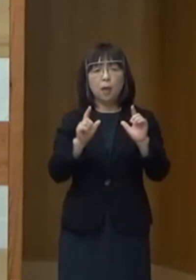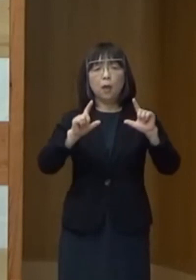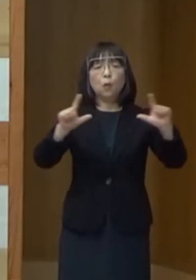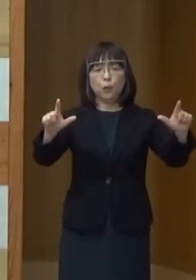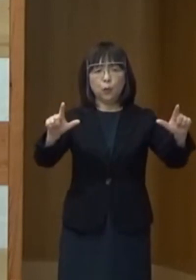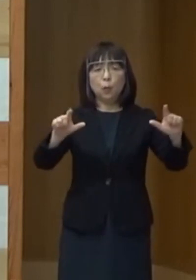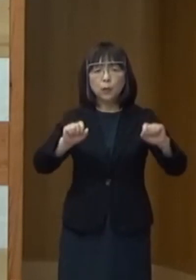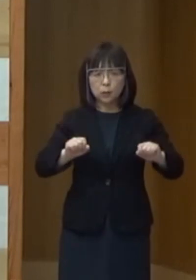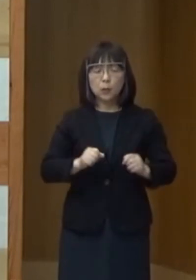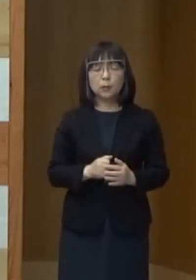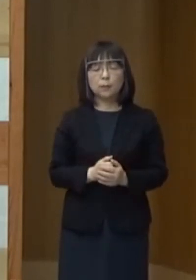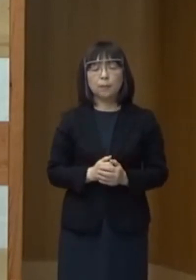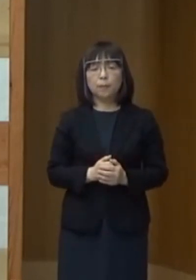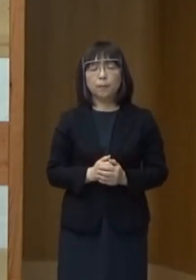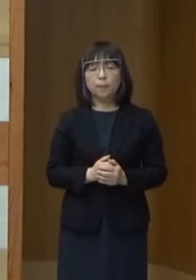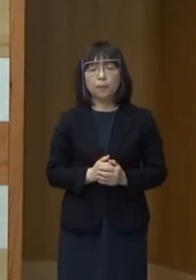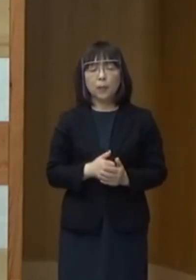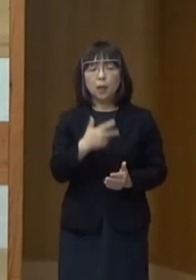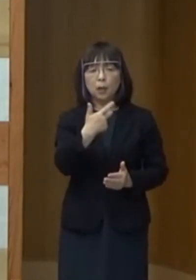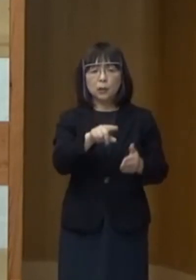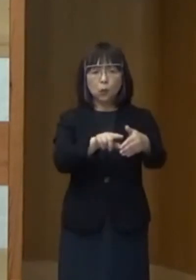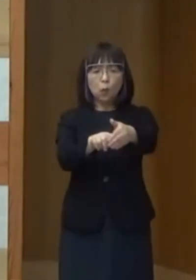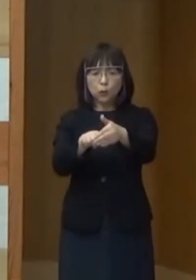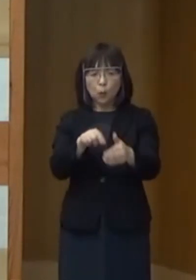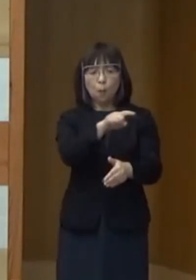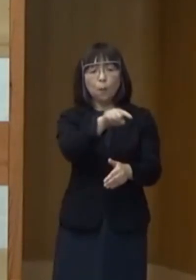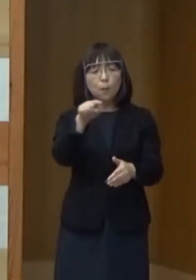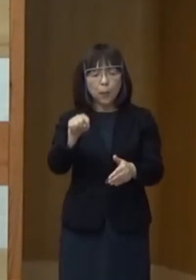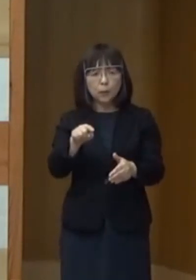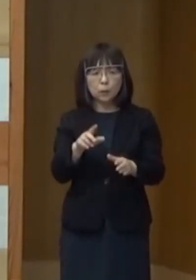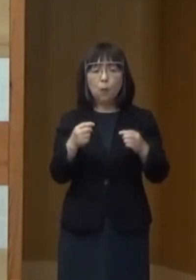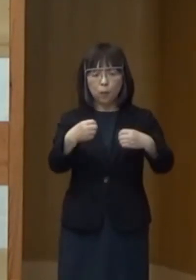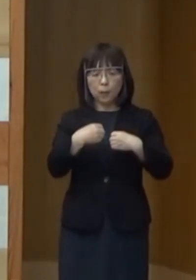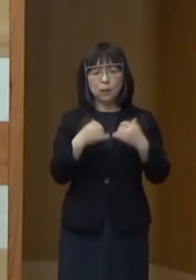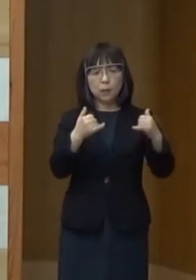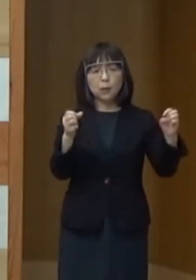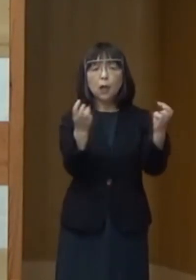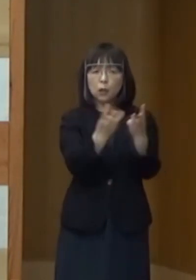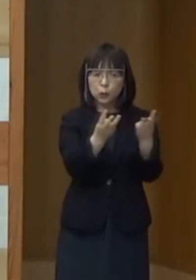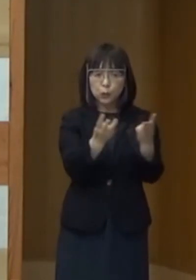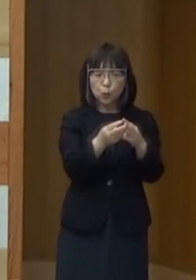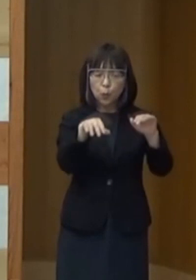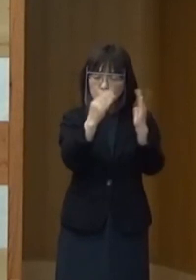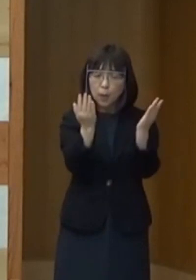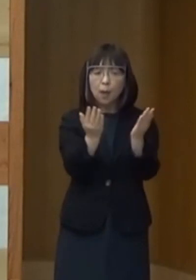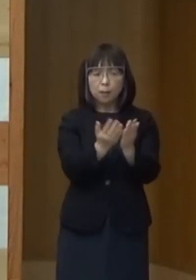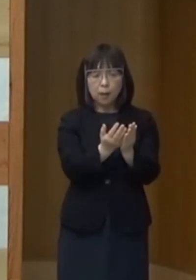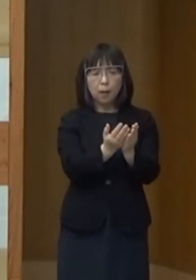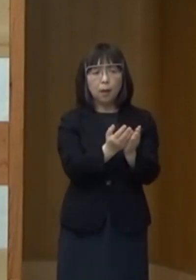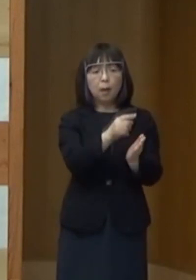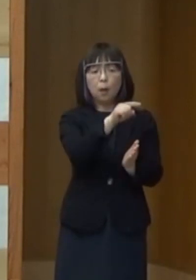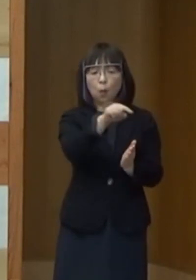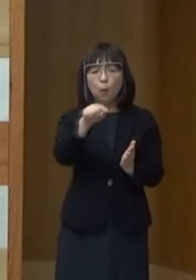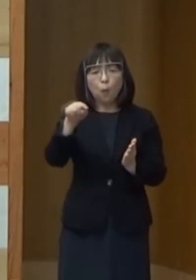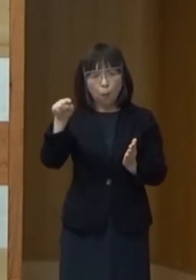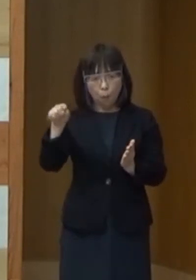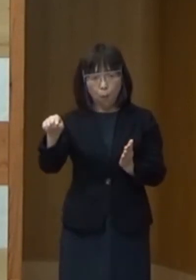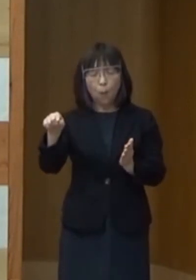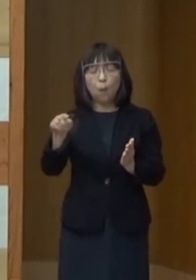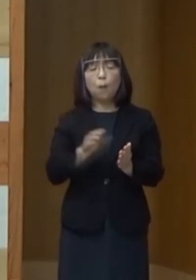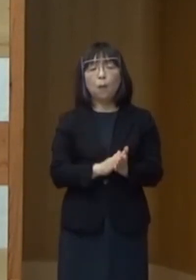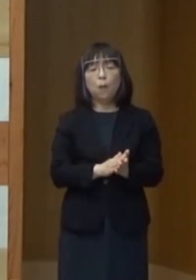たします。また市町村別の感染者数を、すべての市町村のその感染者